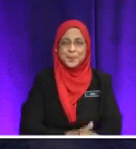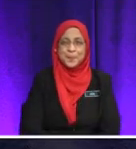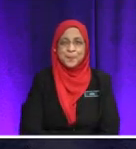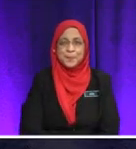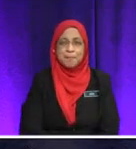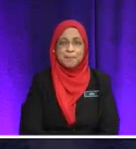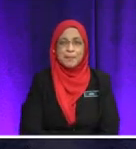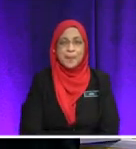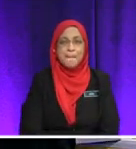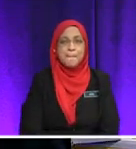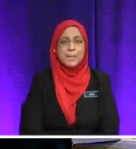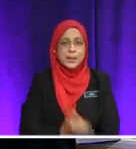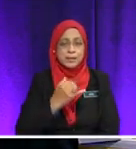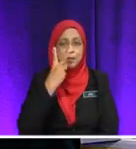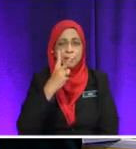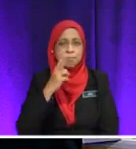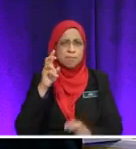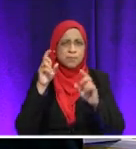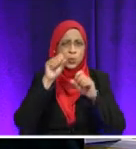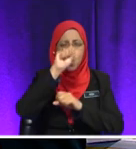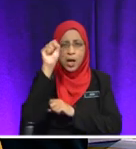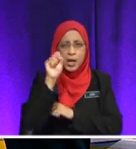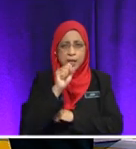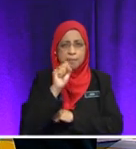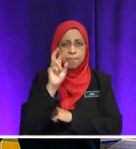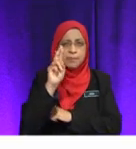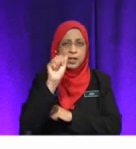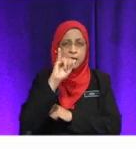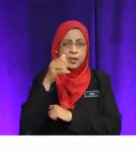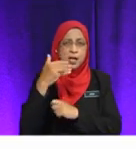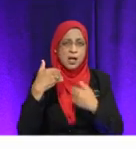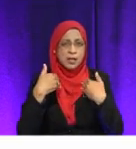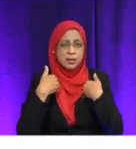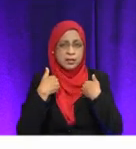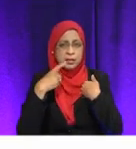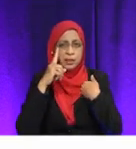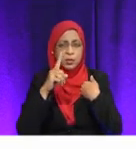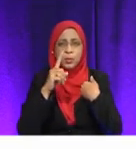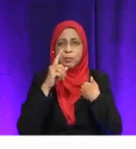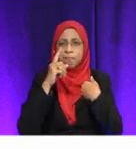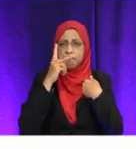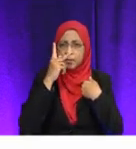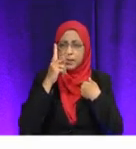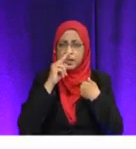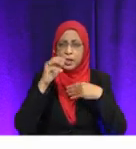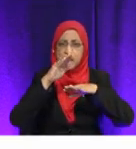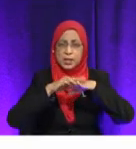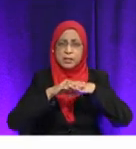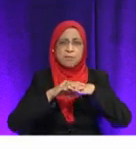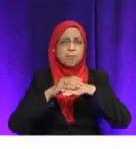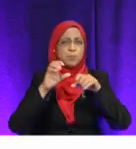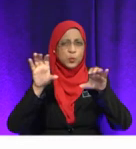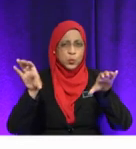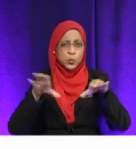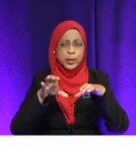di sebelah menunjukkan pandangan atas dan pandangan hadapan bagi suatu anjuran ortografi sudut ketiga lengkapkan